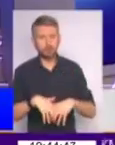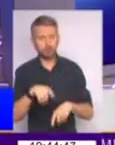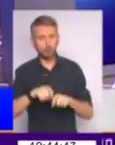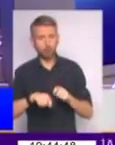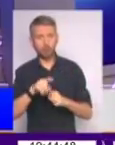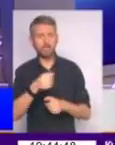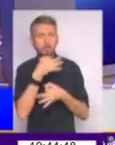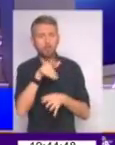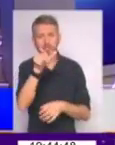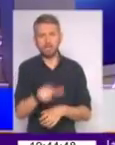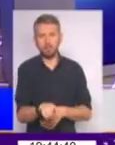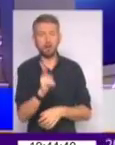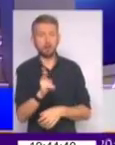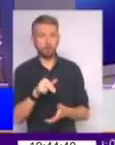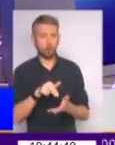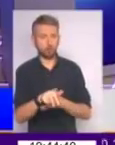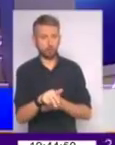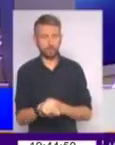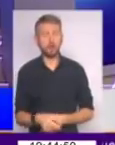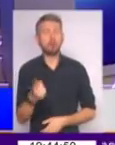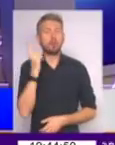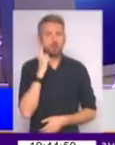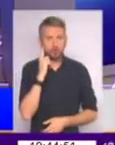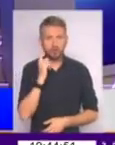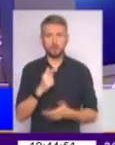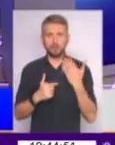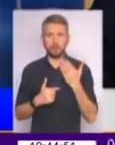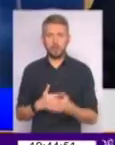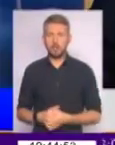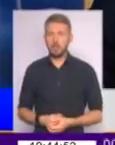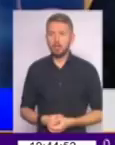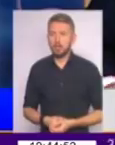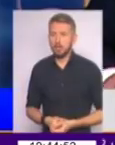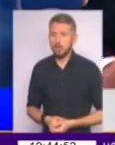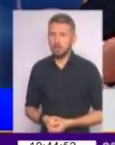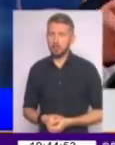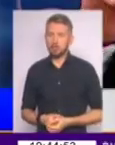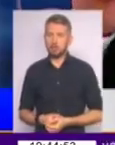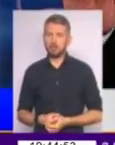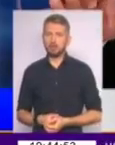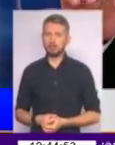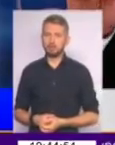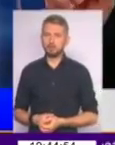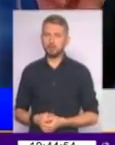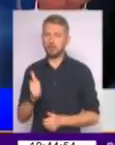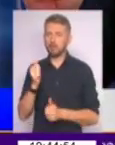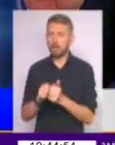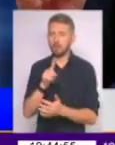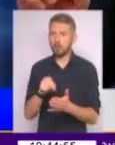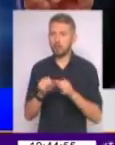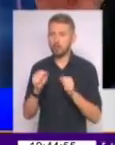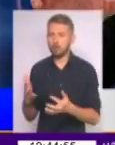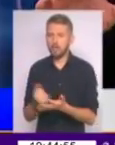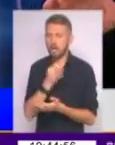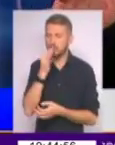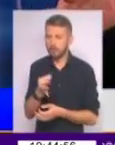за будь-ким, хто прийшов. Почув вас. Колега, тому, прошу, будь ласка, пане Петро. Смотри, я кожному вопросу можна знайти